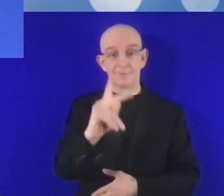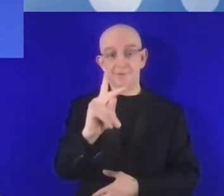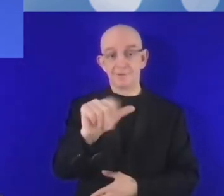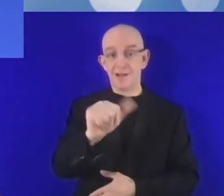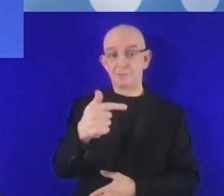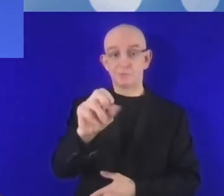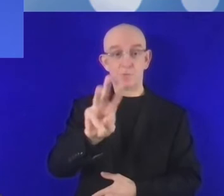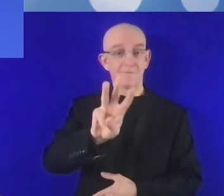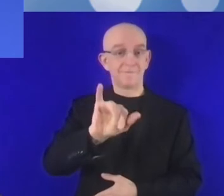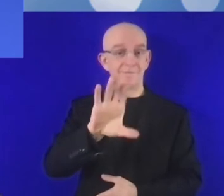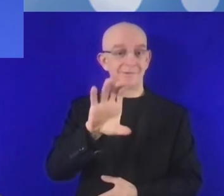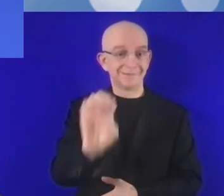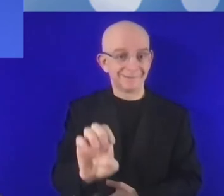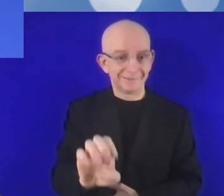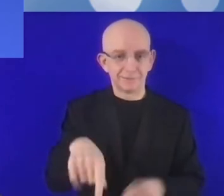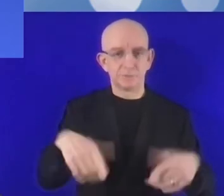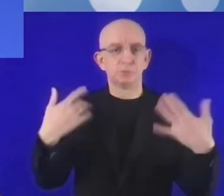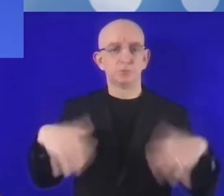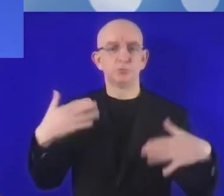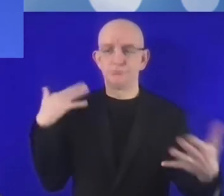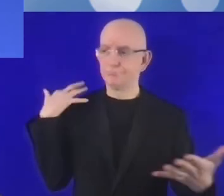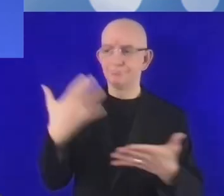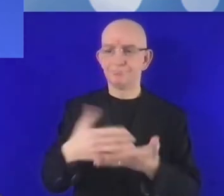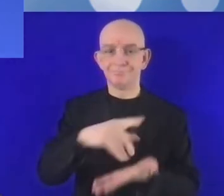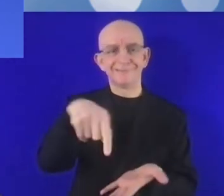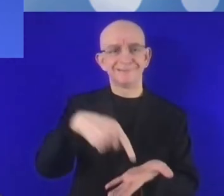une ville avide d'innovation.